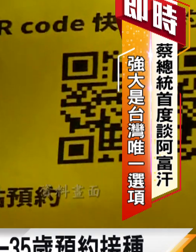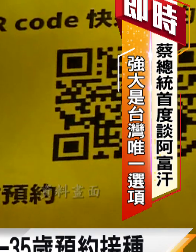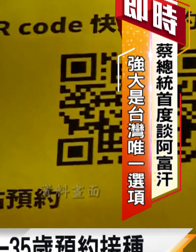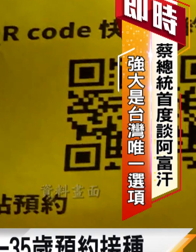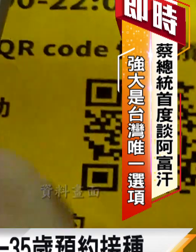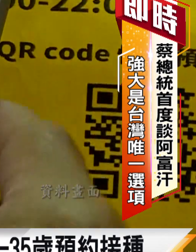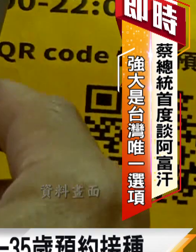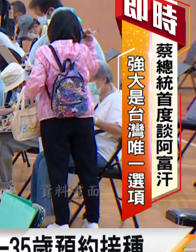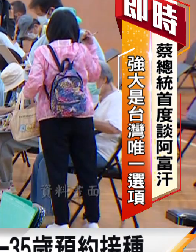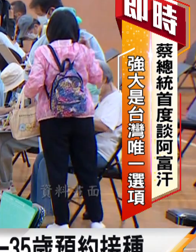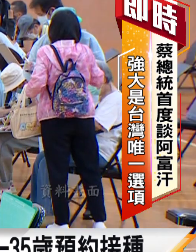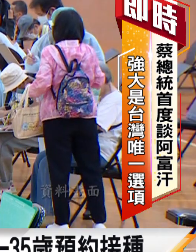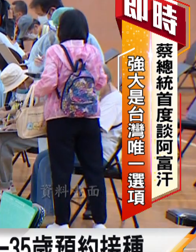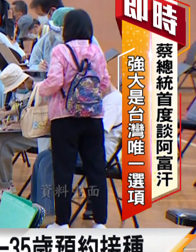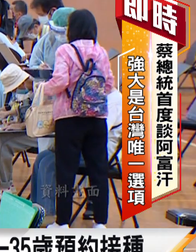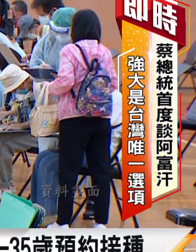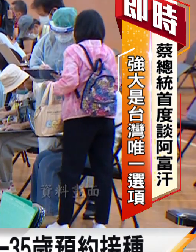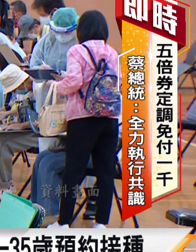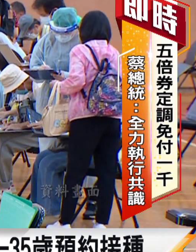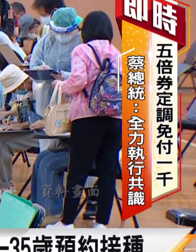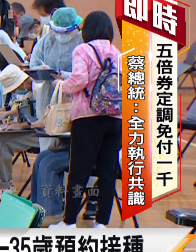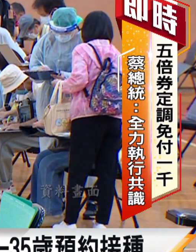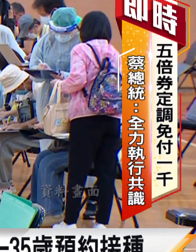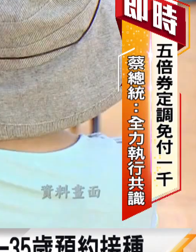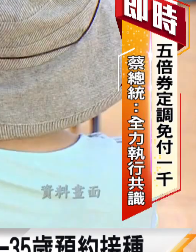能上网预约，开打日期落在